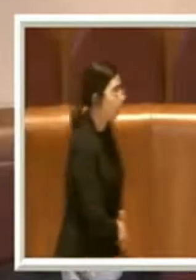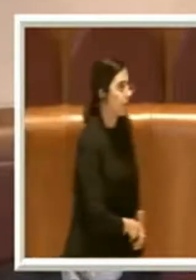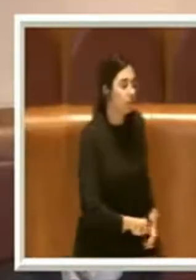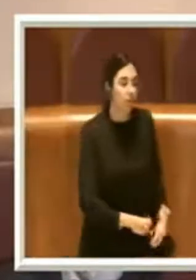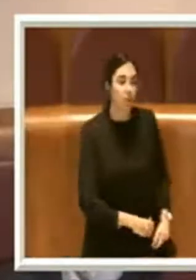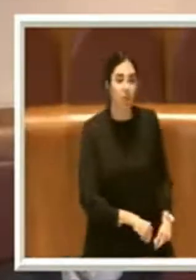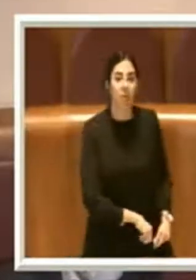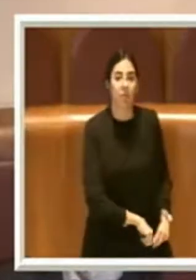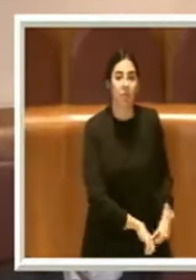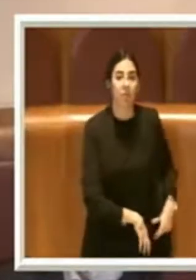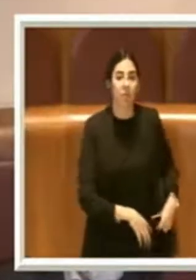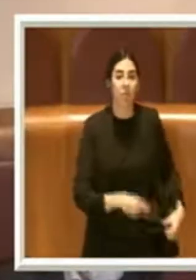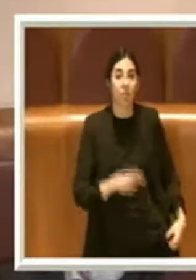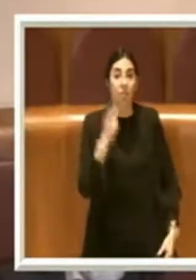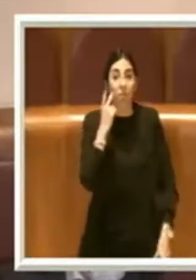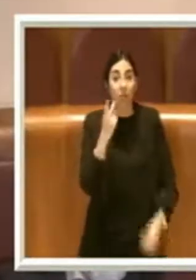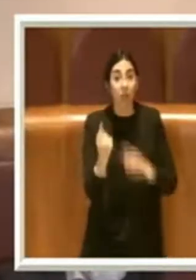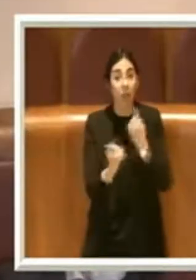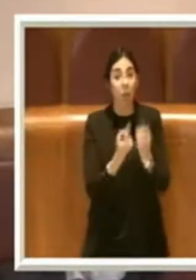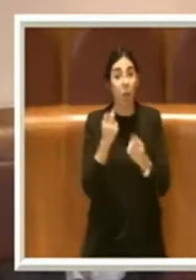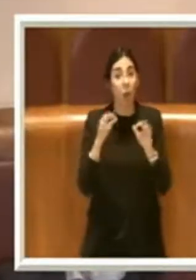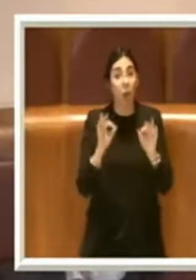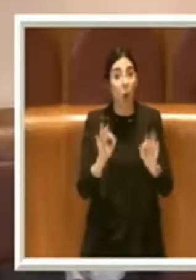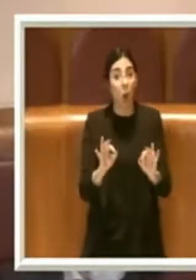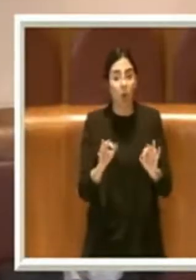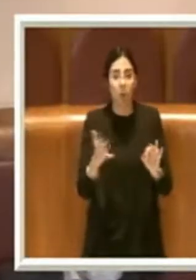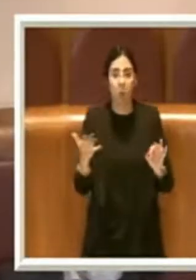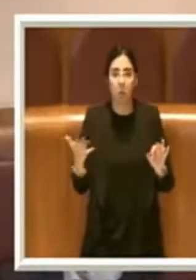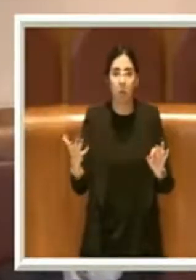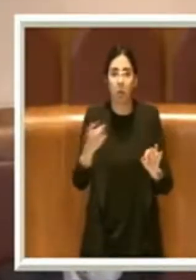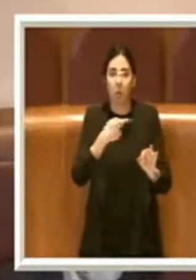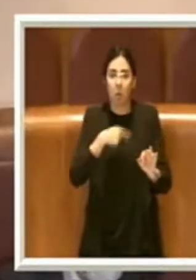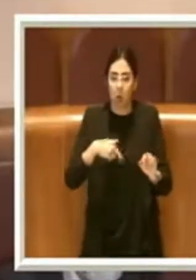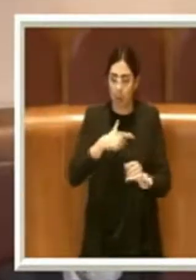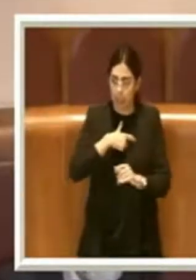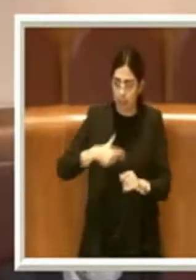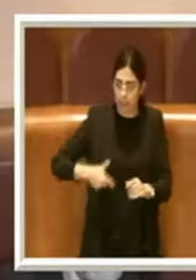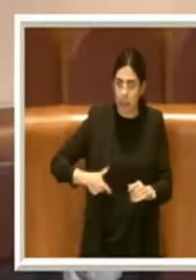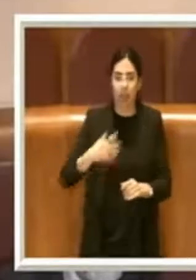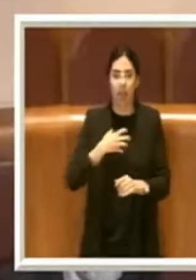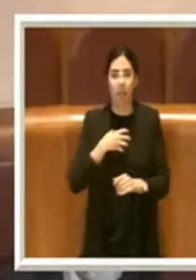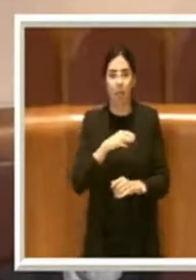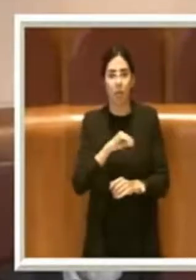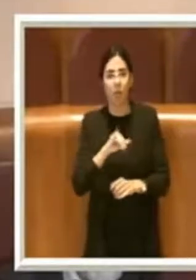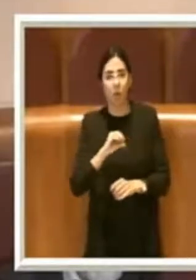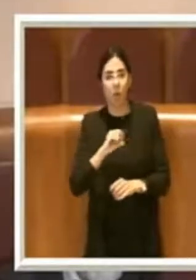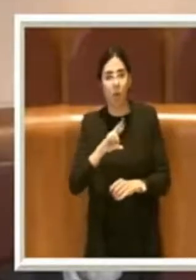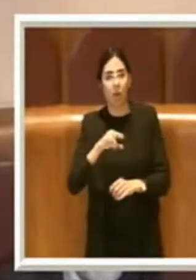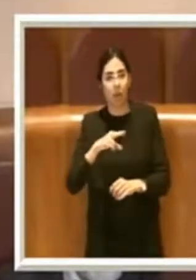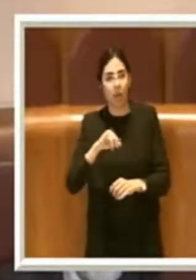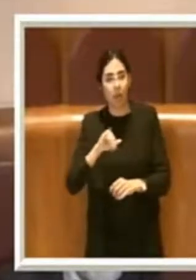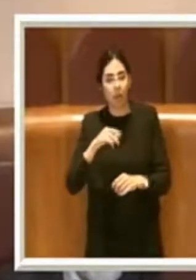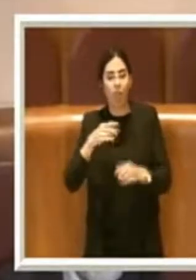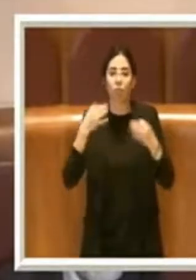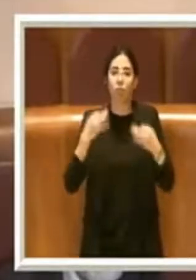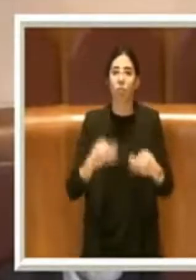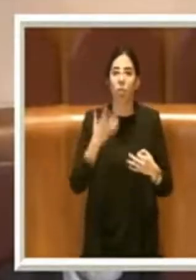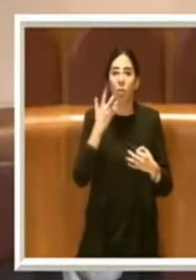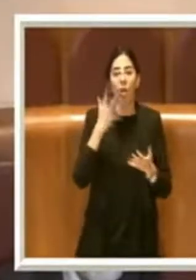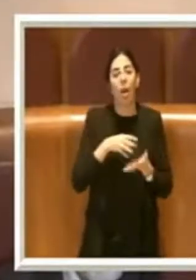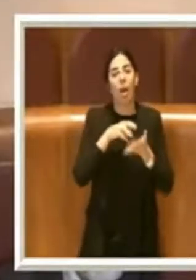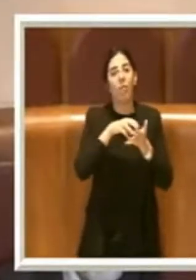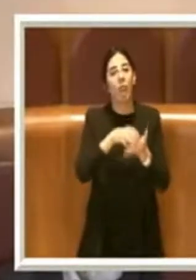all'assessore Fiorini, che ha deciso di investire tantissimo sul verde